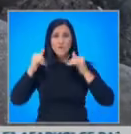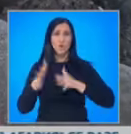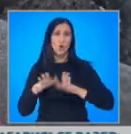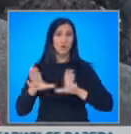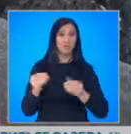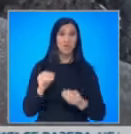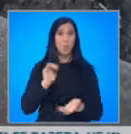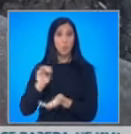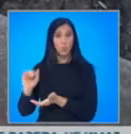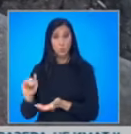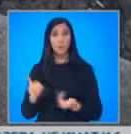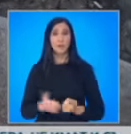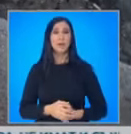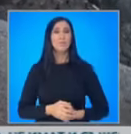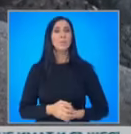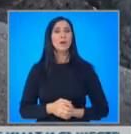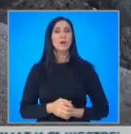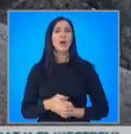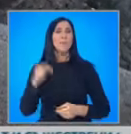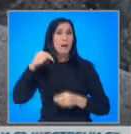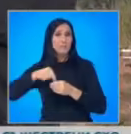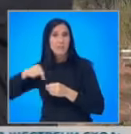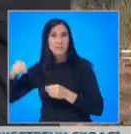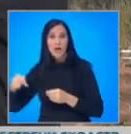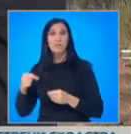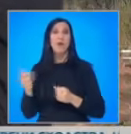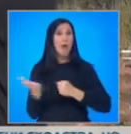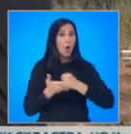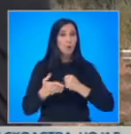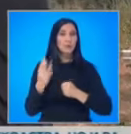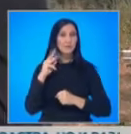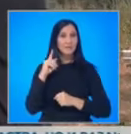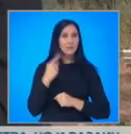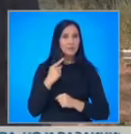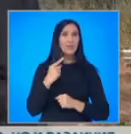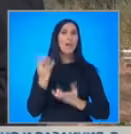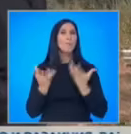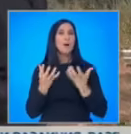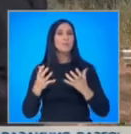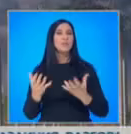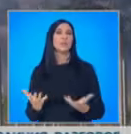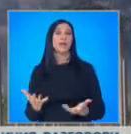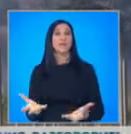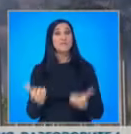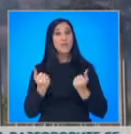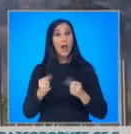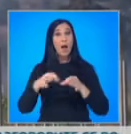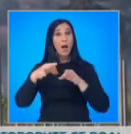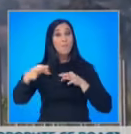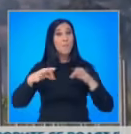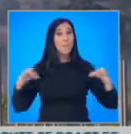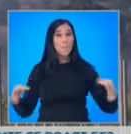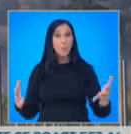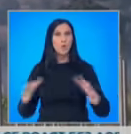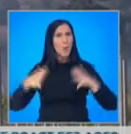всичко, и продукция има на сято, реколта. За 3 дни пламъците погълнаха площ от над 7000 декара в Сакар